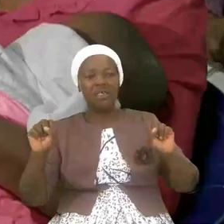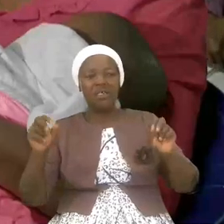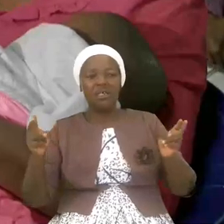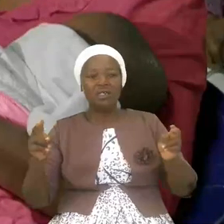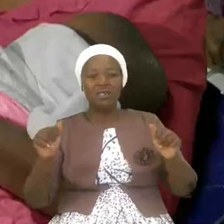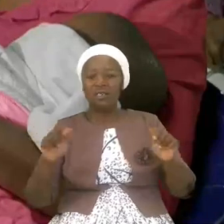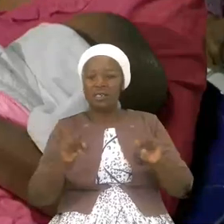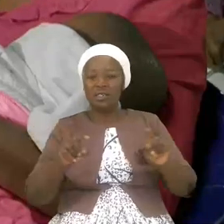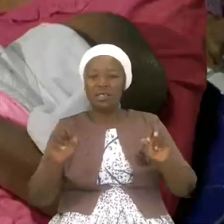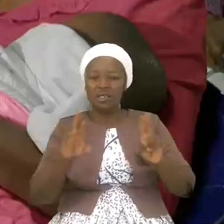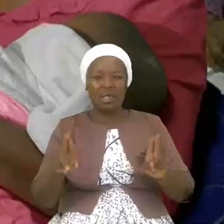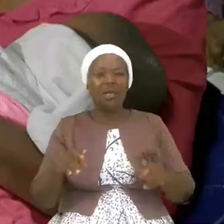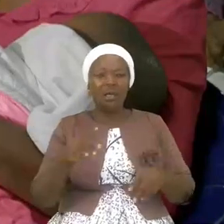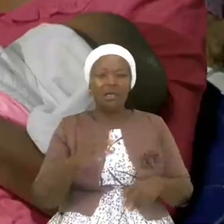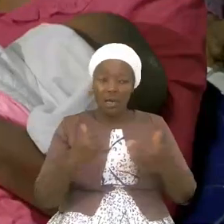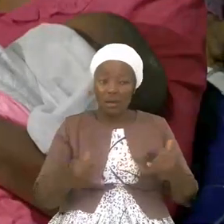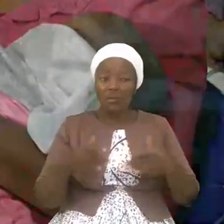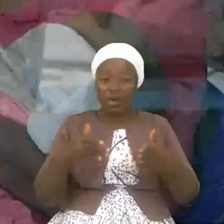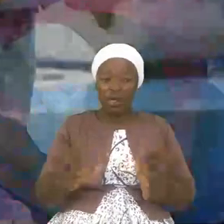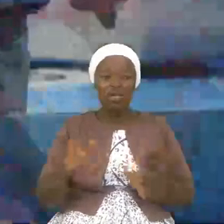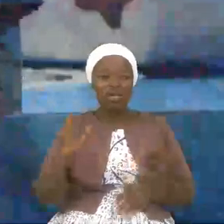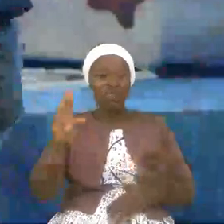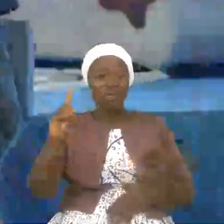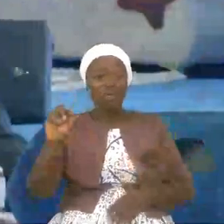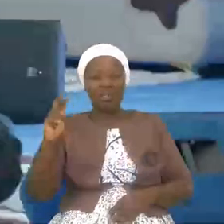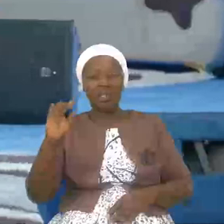Que Daniel soit donc appelé et il donnera